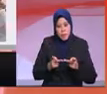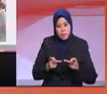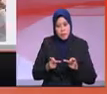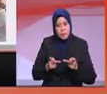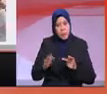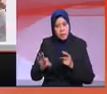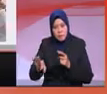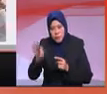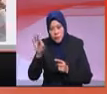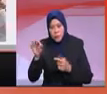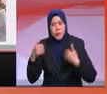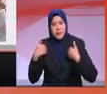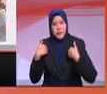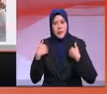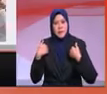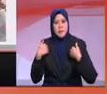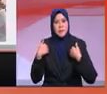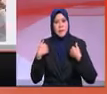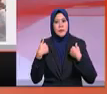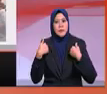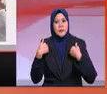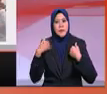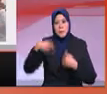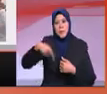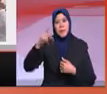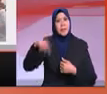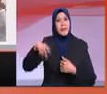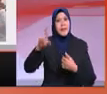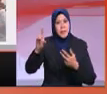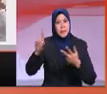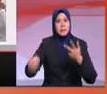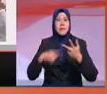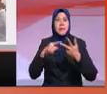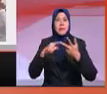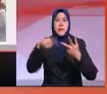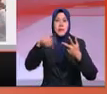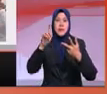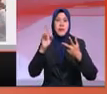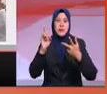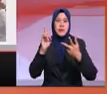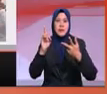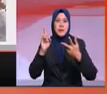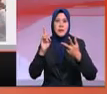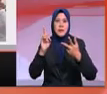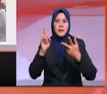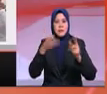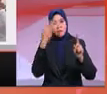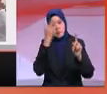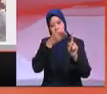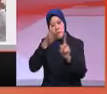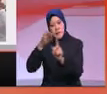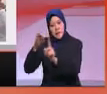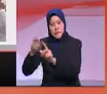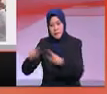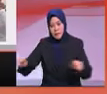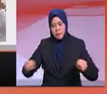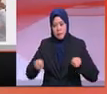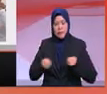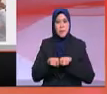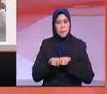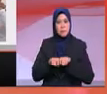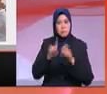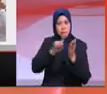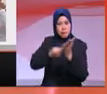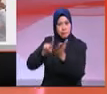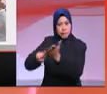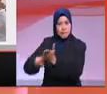kita ada tempo ataupun PKPD diperketatkan, kita laksanakan targeted. Yang kita